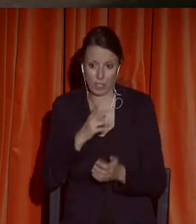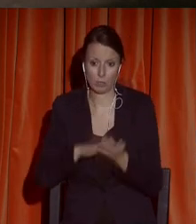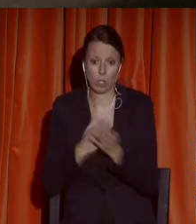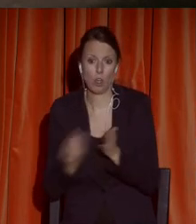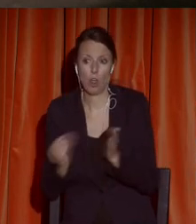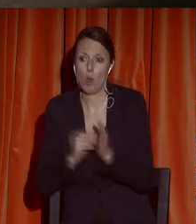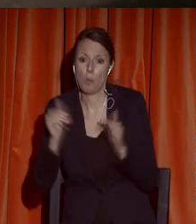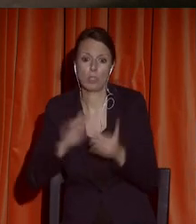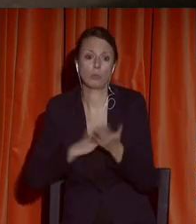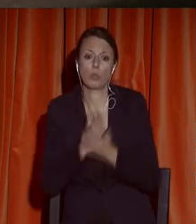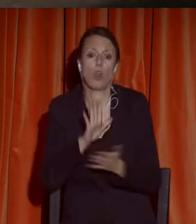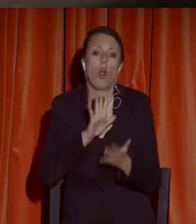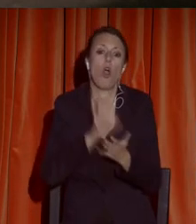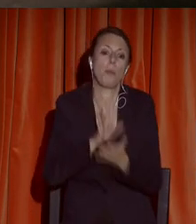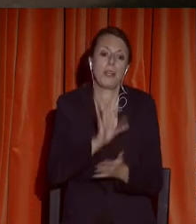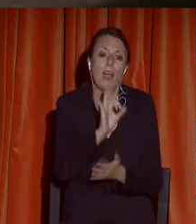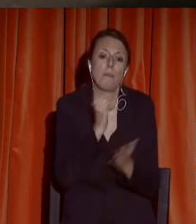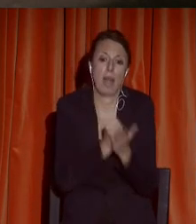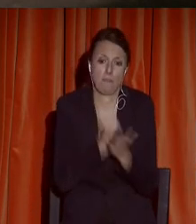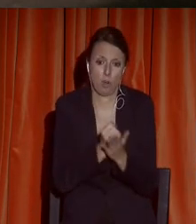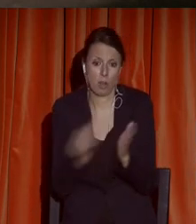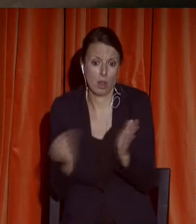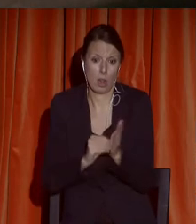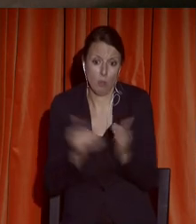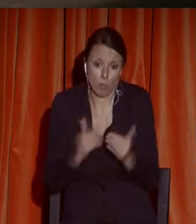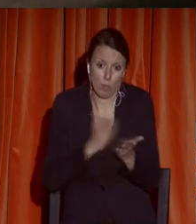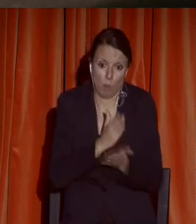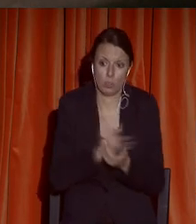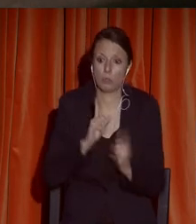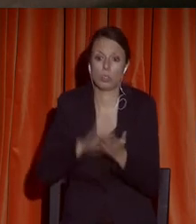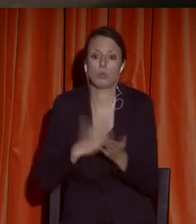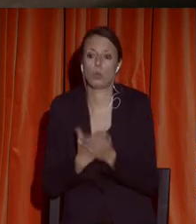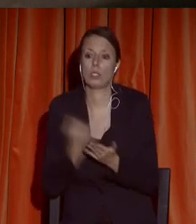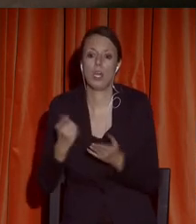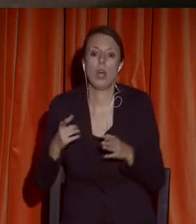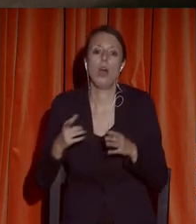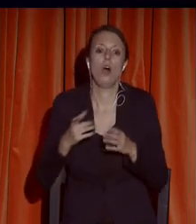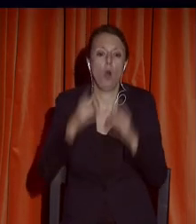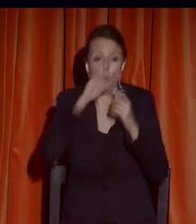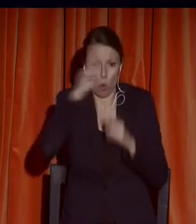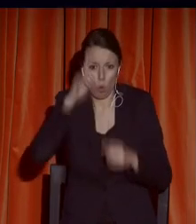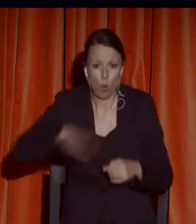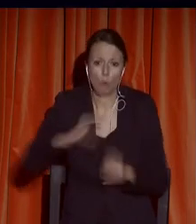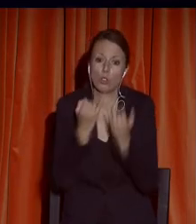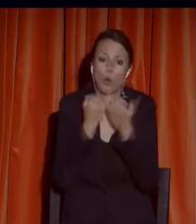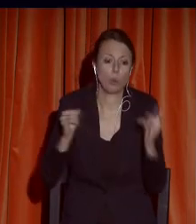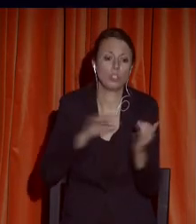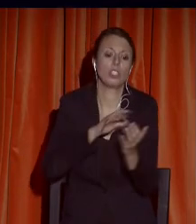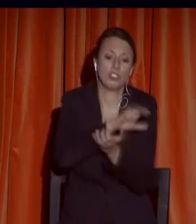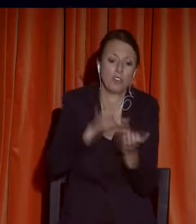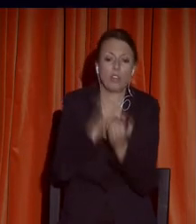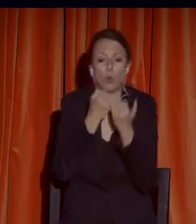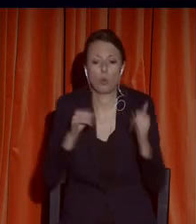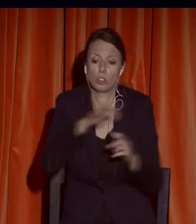przy opiniach prawnych, na przykład możemy pomagać przy tym, żeby zbierać za jednym stołem ludzi z bardzo różnych światów, z